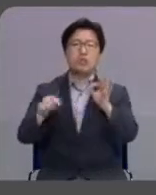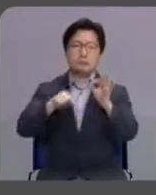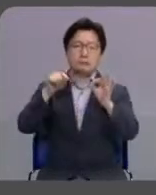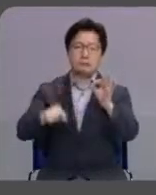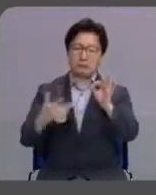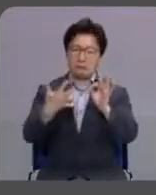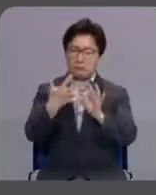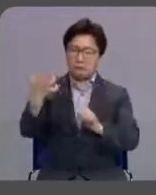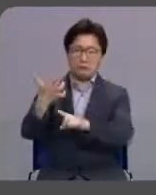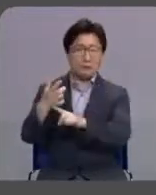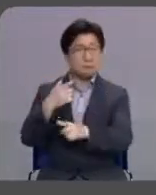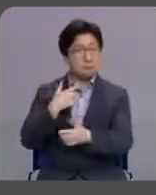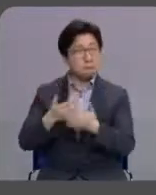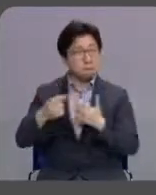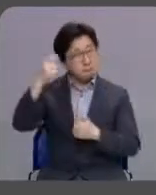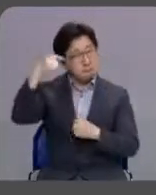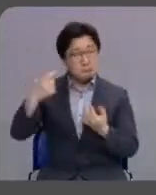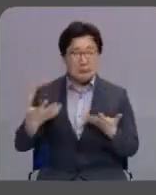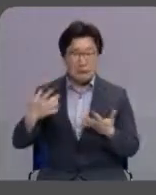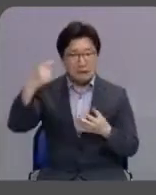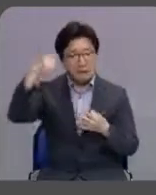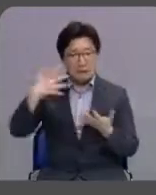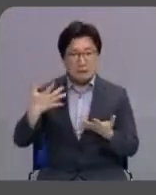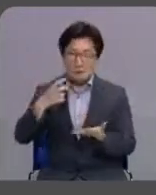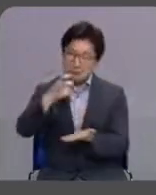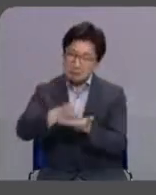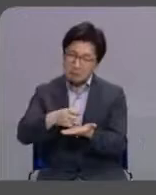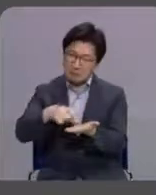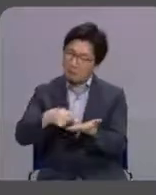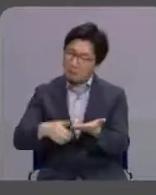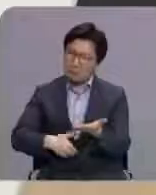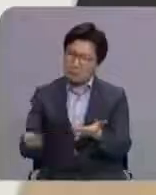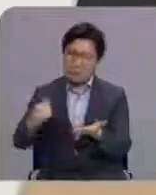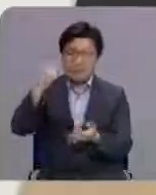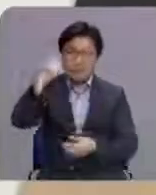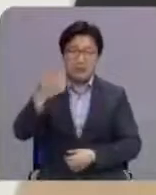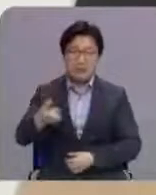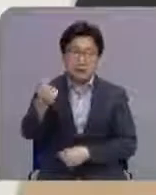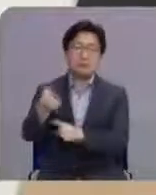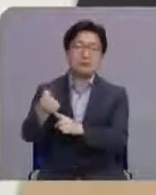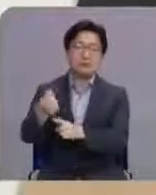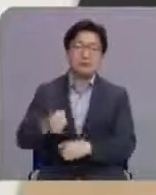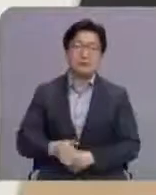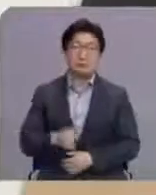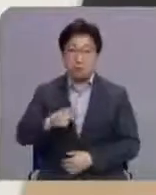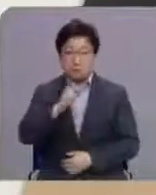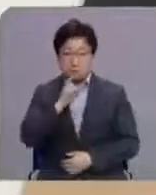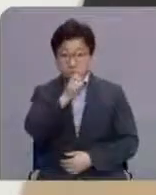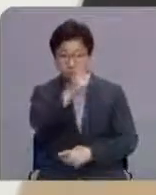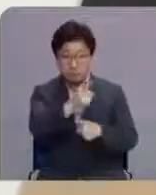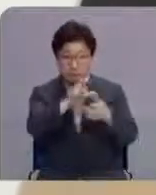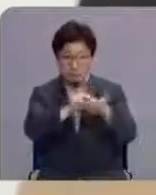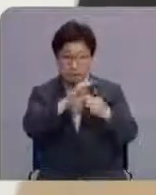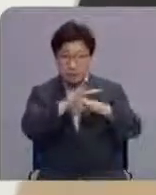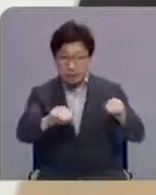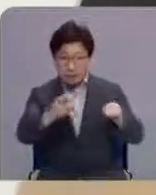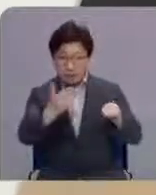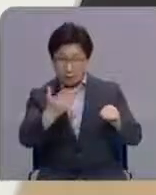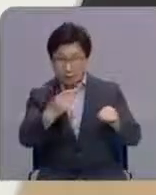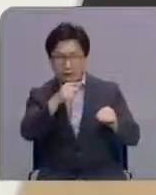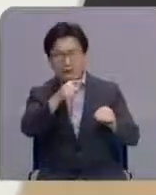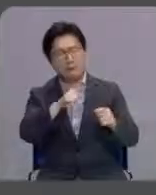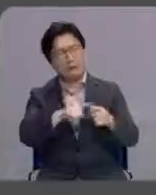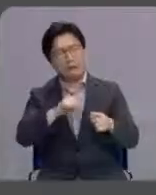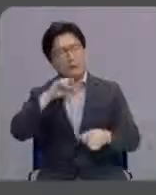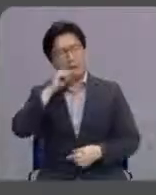8명 가까이 체감 못한다고 답한 조사 결과도 최근 나왔습니다. 실제 신고하더라도 문제가 해결되는 경우는